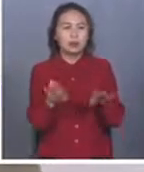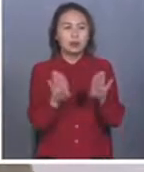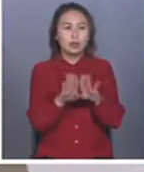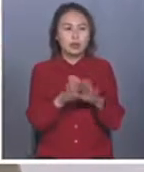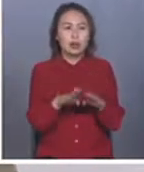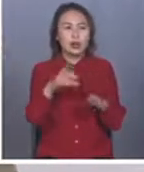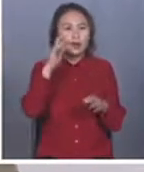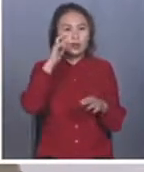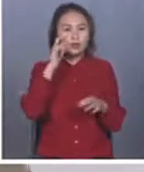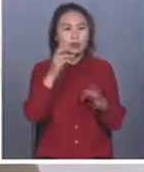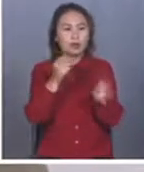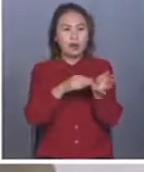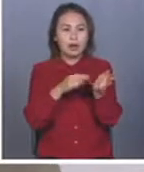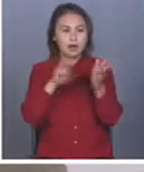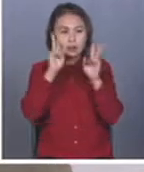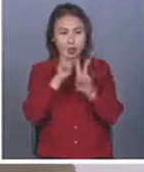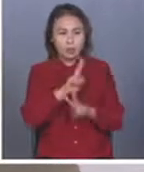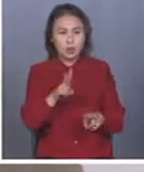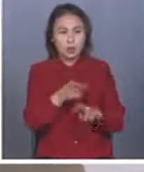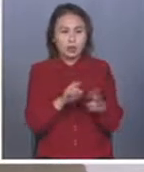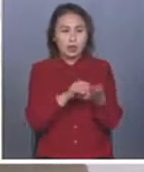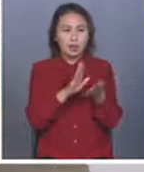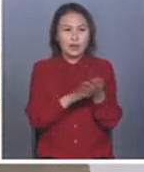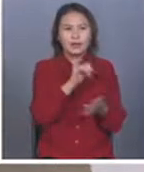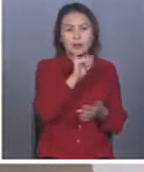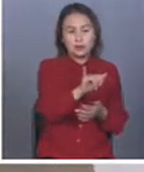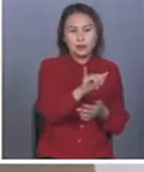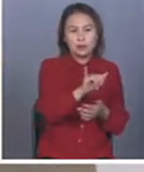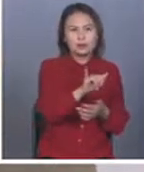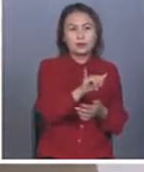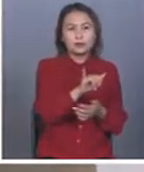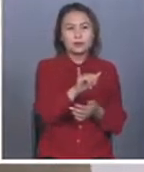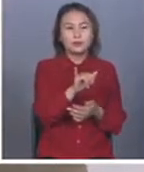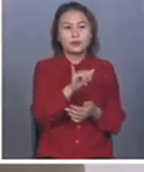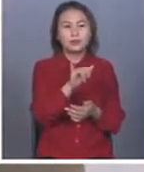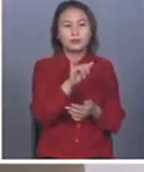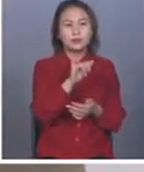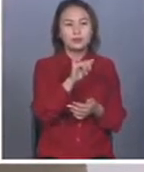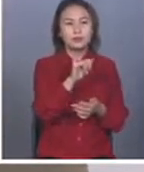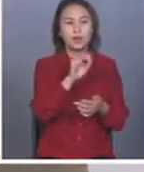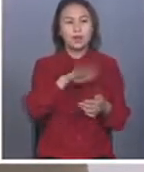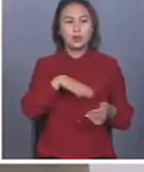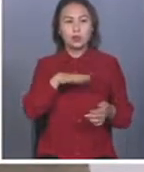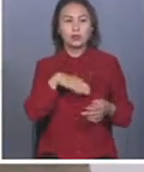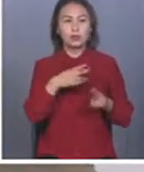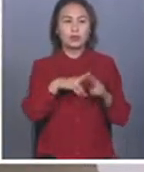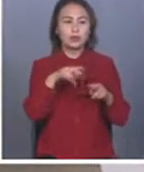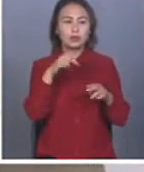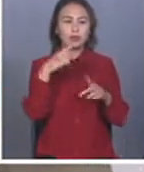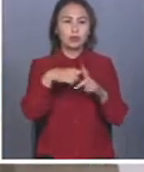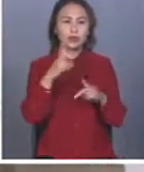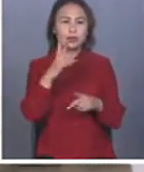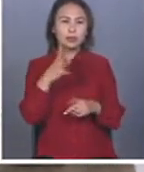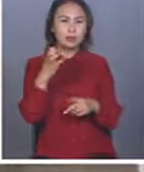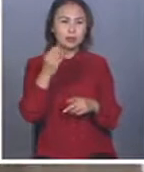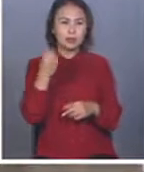киімнің бастапқы бағасын біз білмейміз ғой. Оны y деп алайық, әріп ретінде. Одан кейін 2500 теңгеге қымбаттады деген